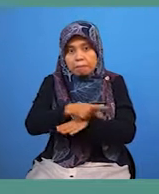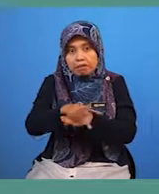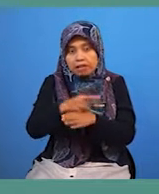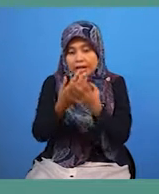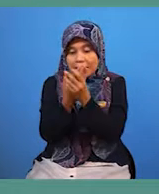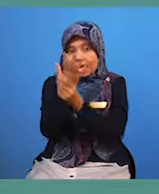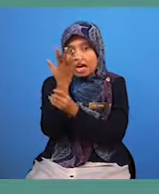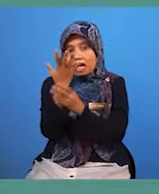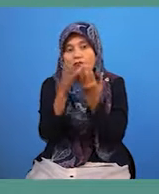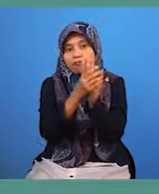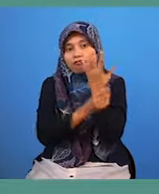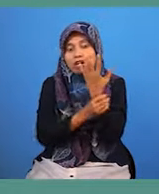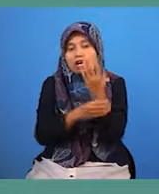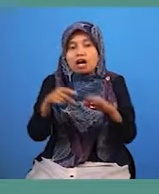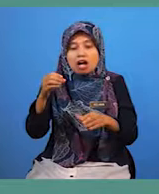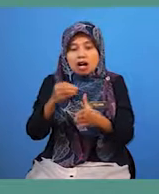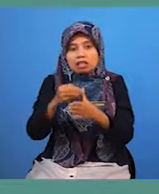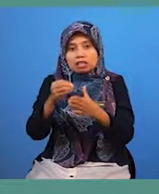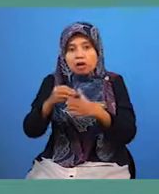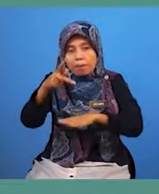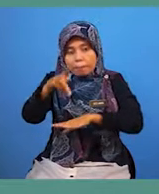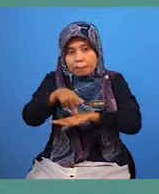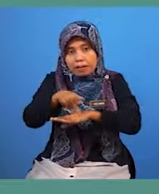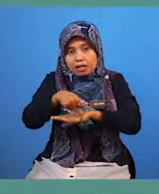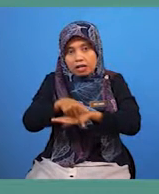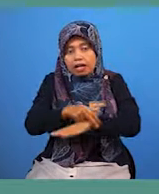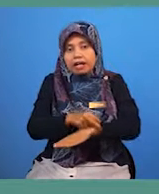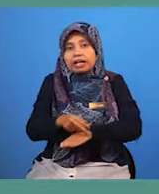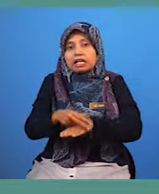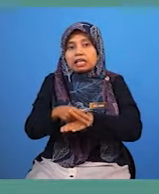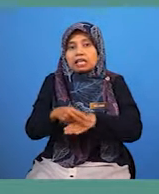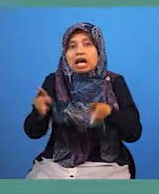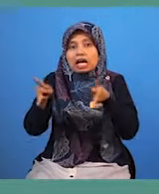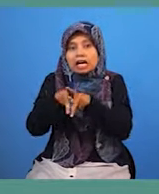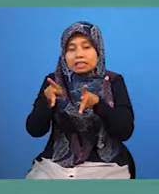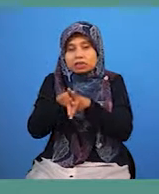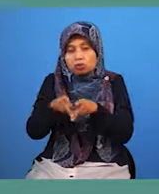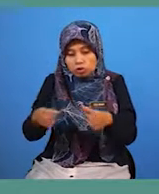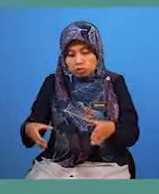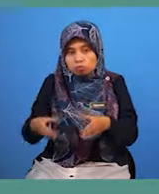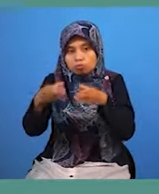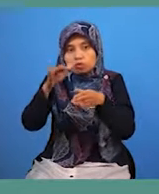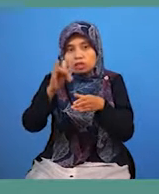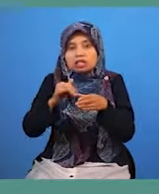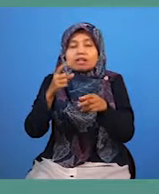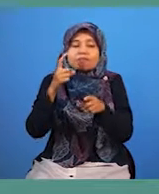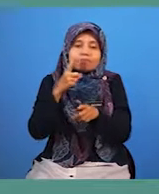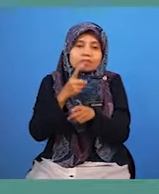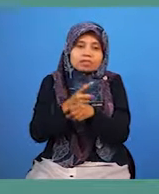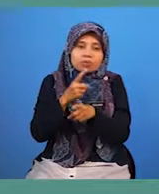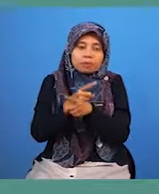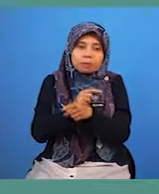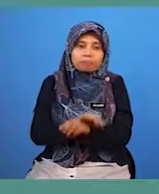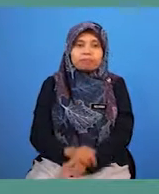tangan ataupun pelajar perlulah menggunakan kasut but keselamatan yang